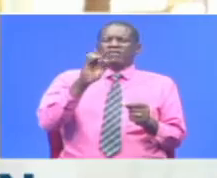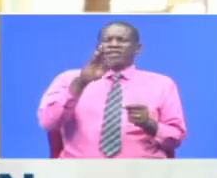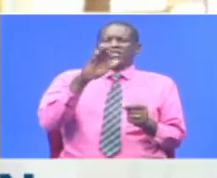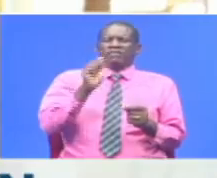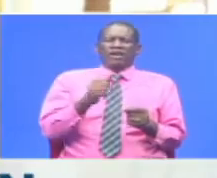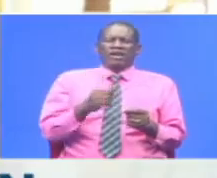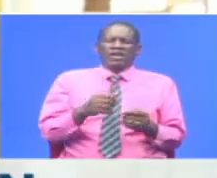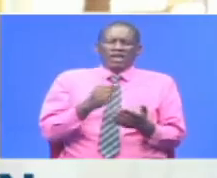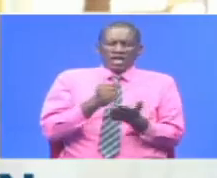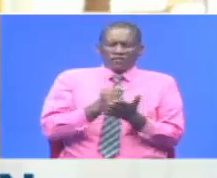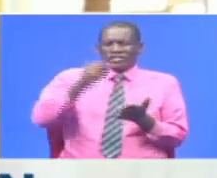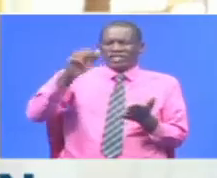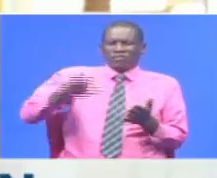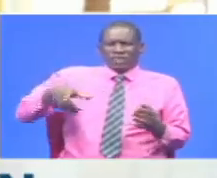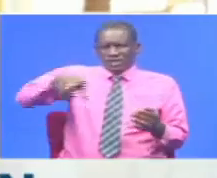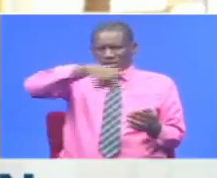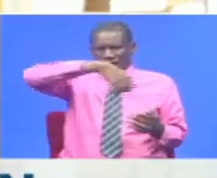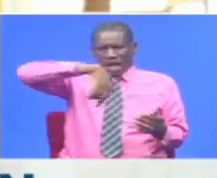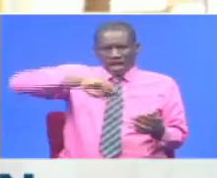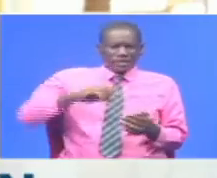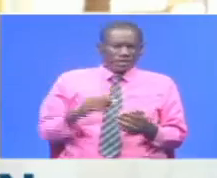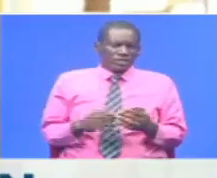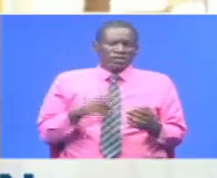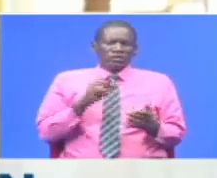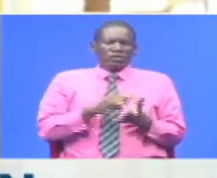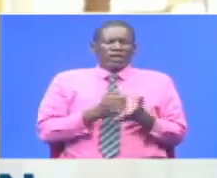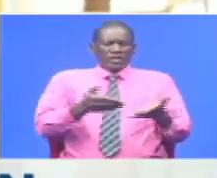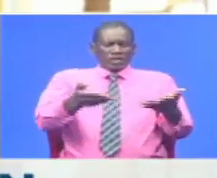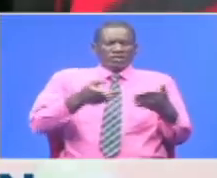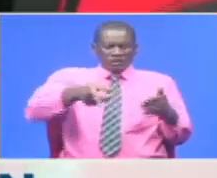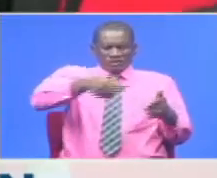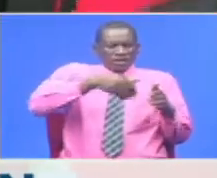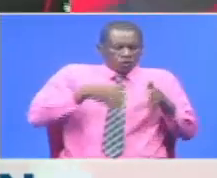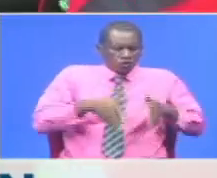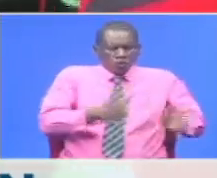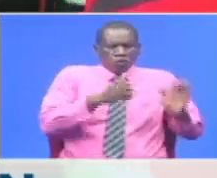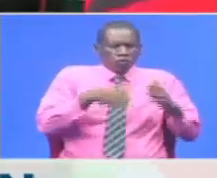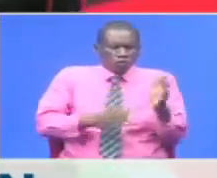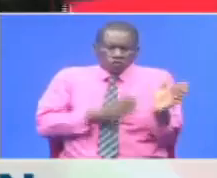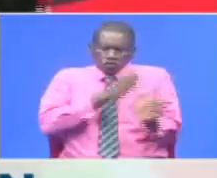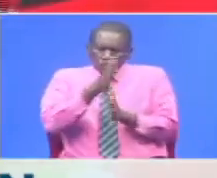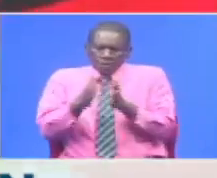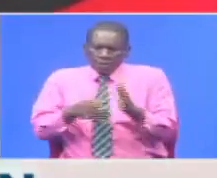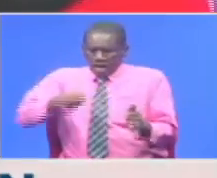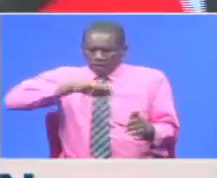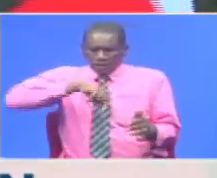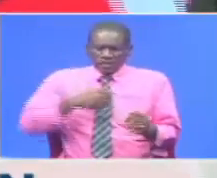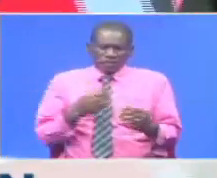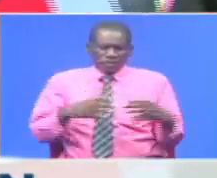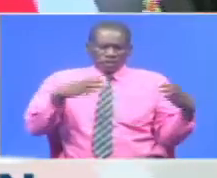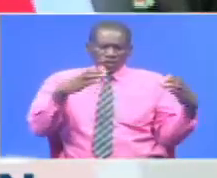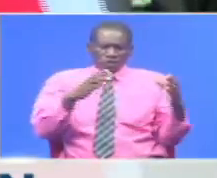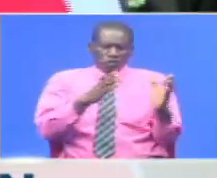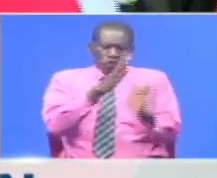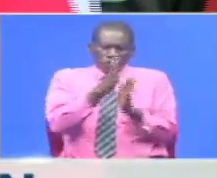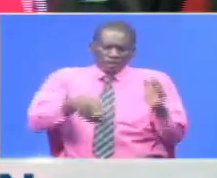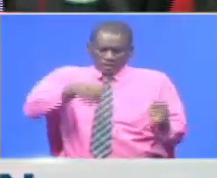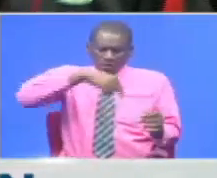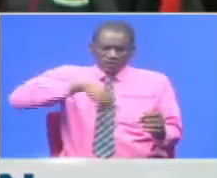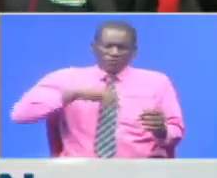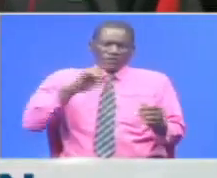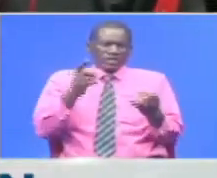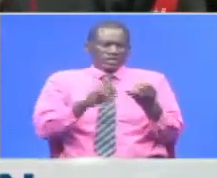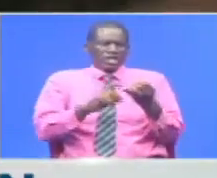wametuweka, wametususpend. Ili wanatupatia nafasi tuweze kutengeneza nyumba yetu. Inamaanisha kwanza, hatuwezi